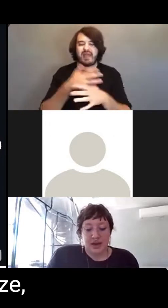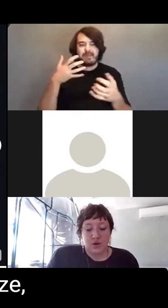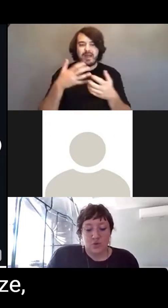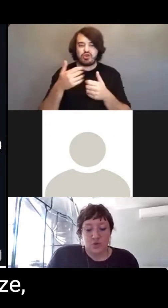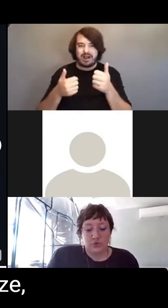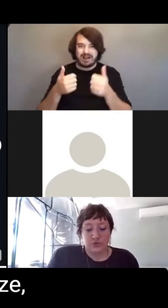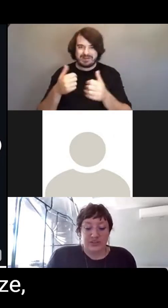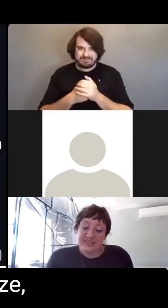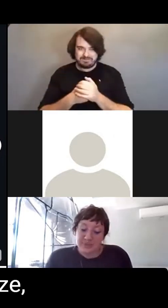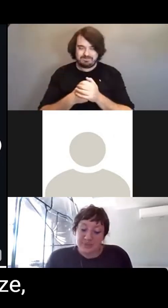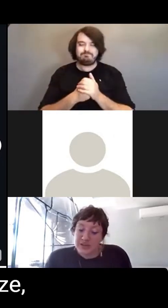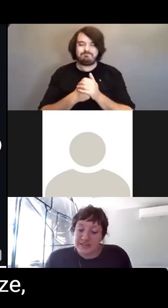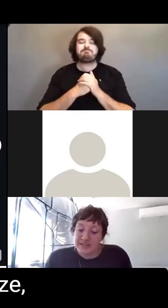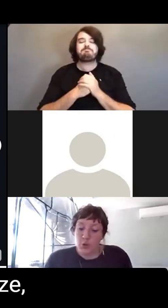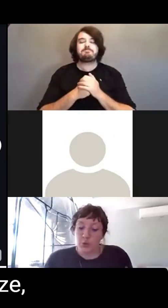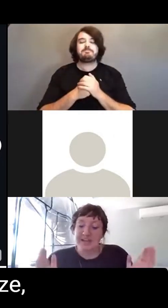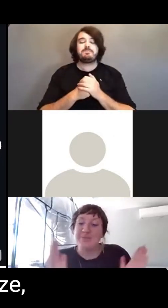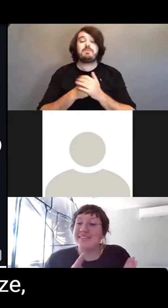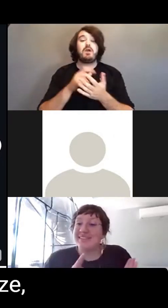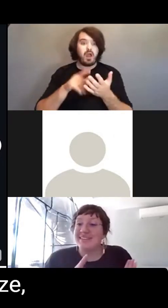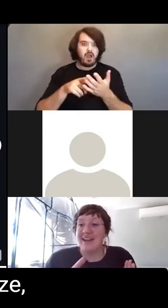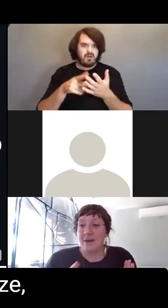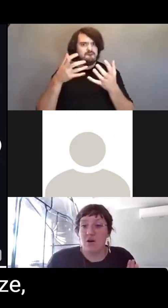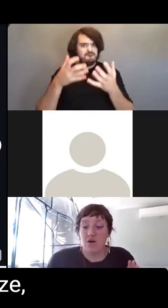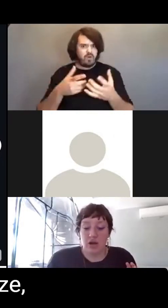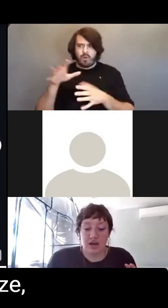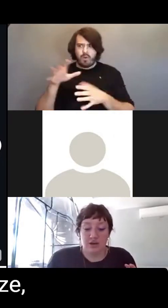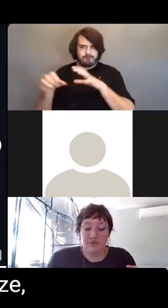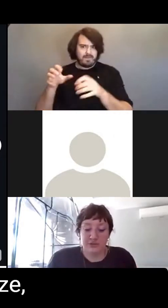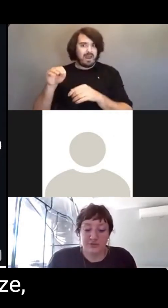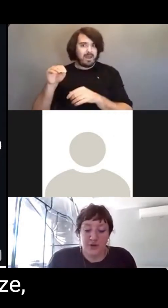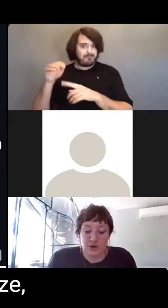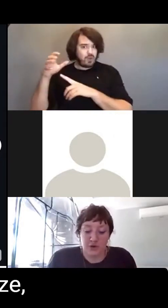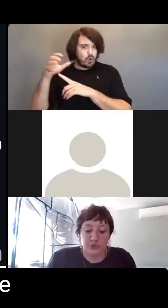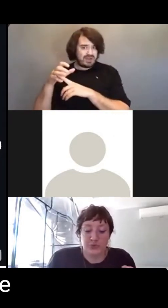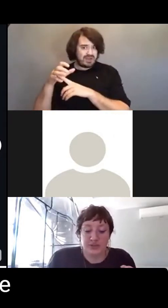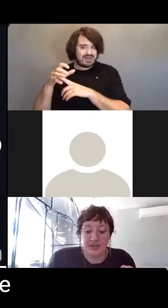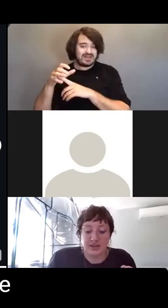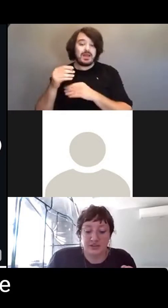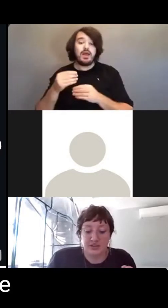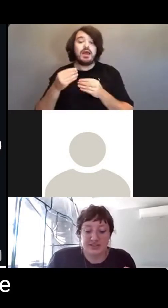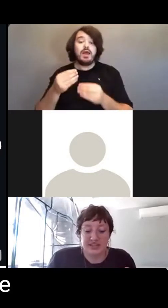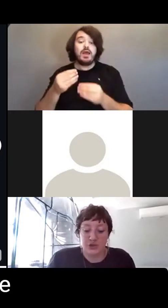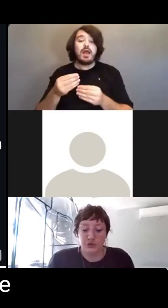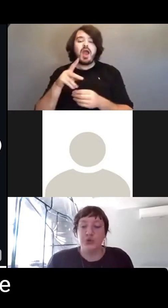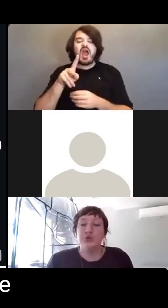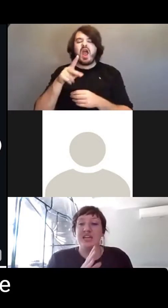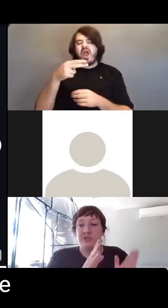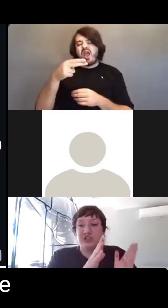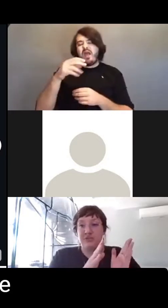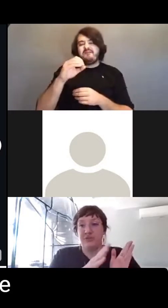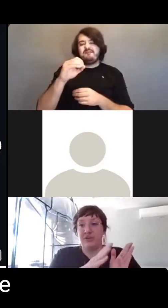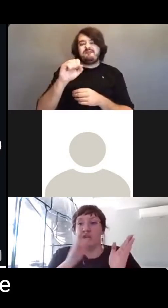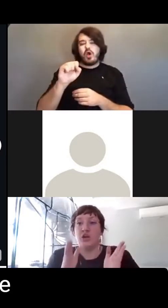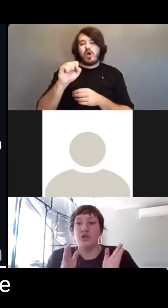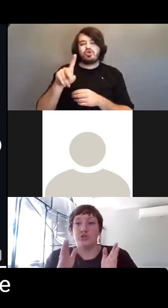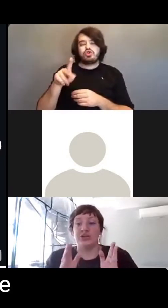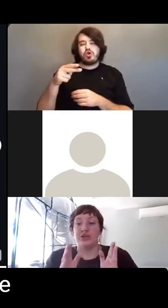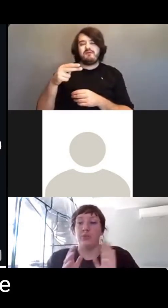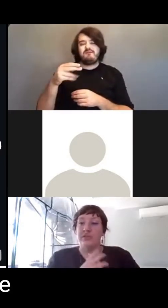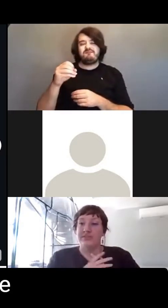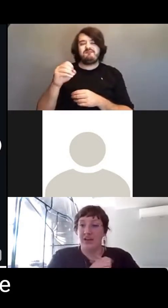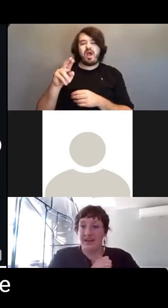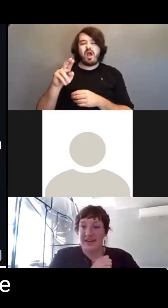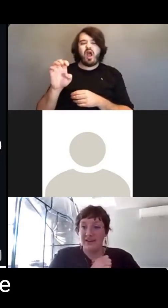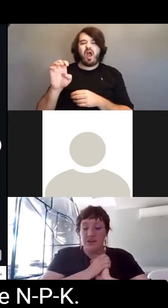Puis, quand on utilise la mycorhize, on limite l'apport en phosphore. Puis, ça, c'est le deuxième chiffre sur